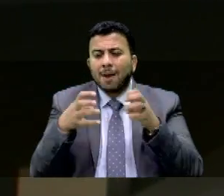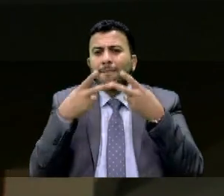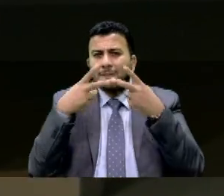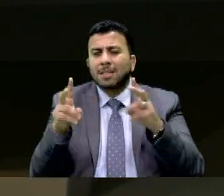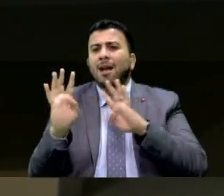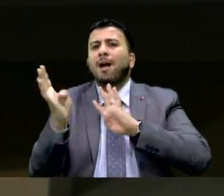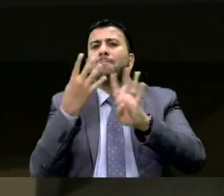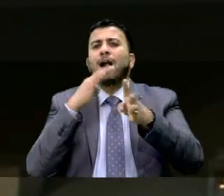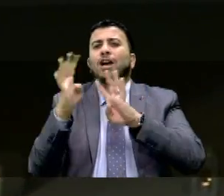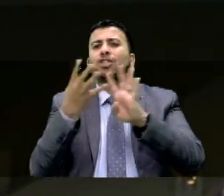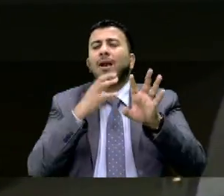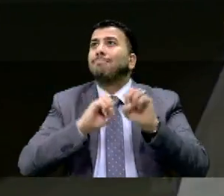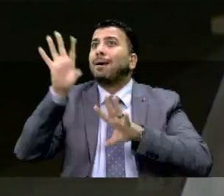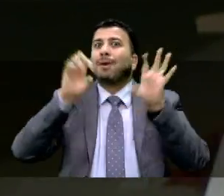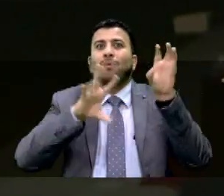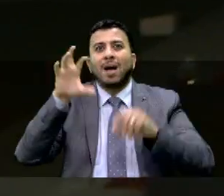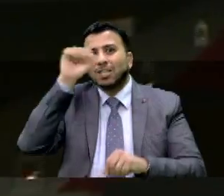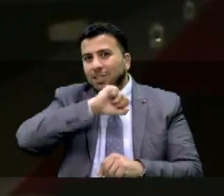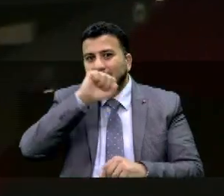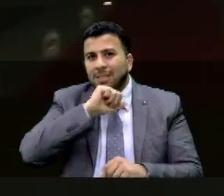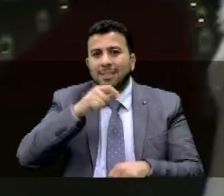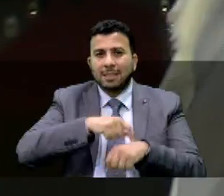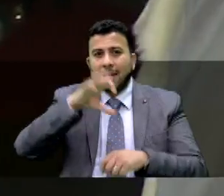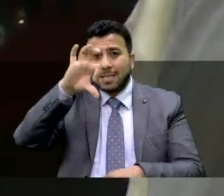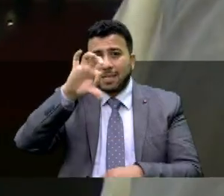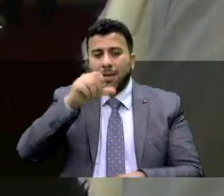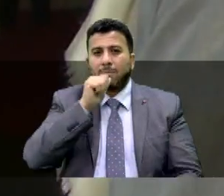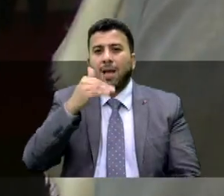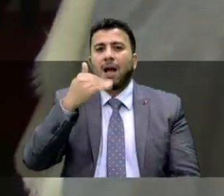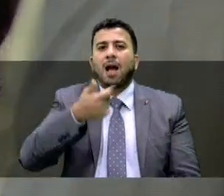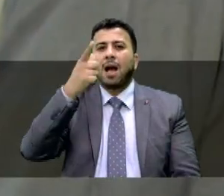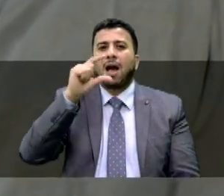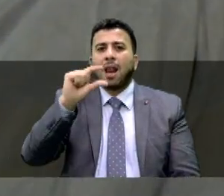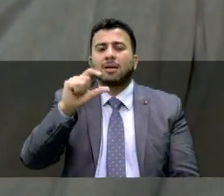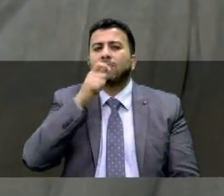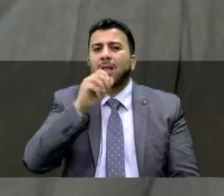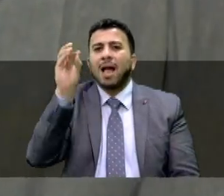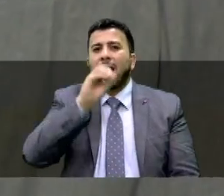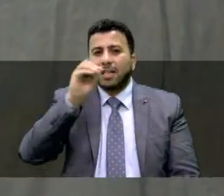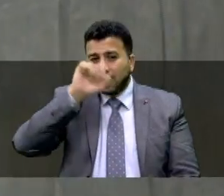مهرجان أضواء الشارقة في دورته التاسعة، ينضم معنا سعادة خالد جاسم المدفع،